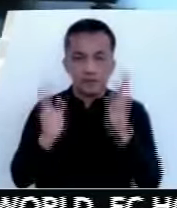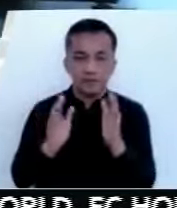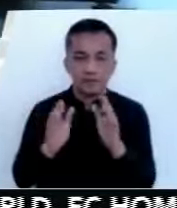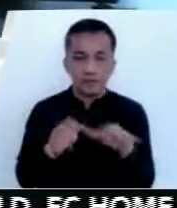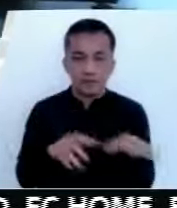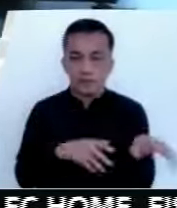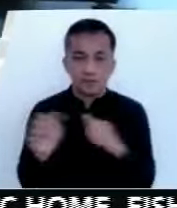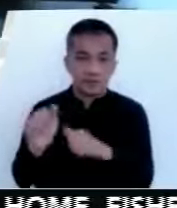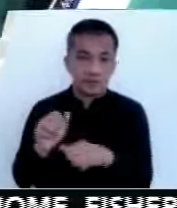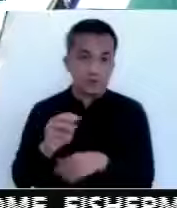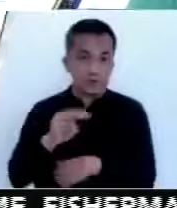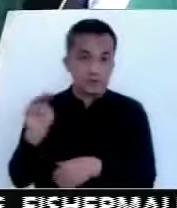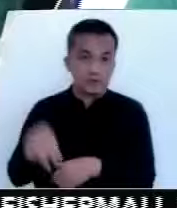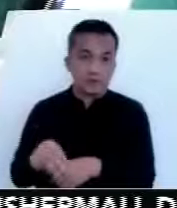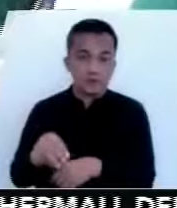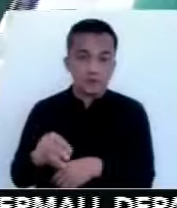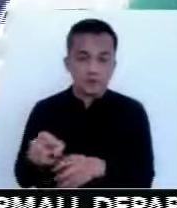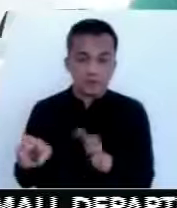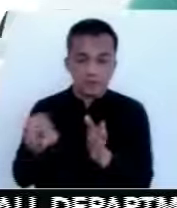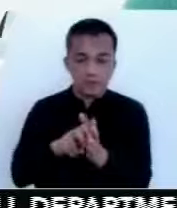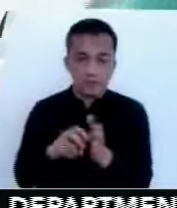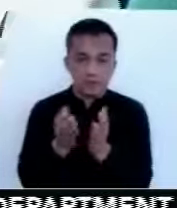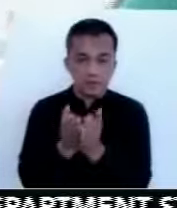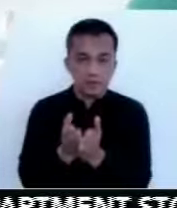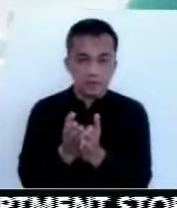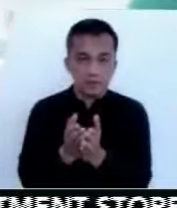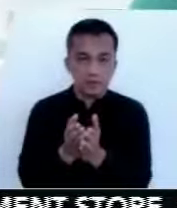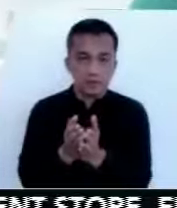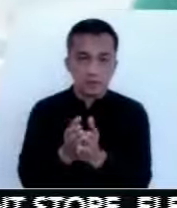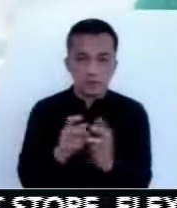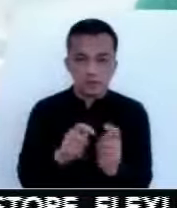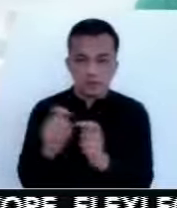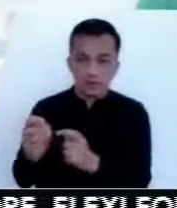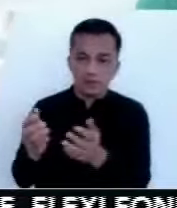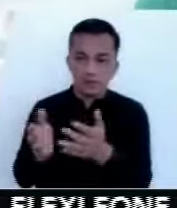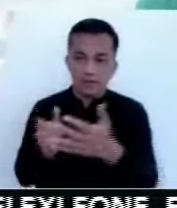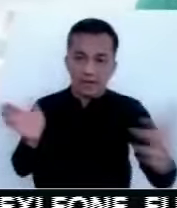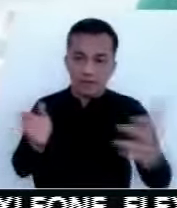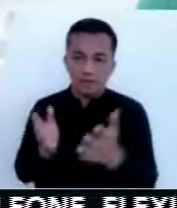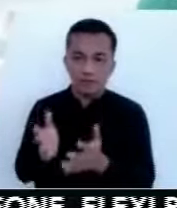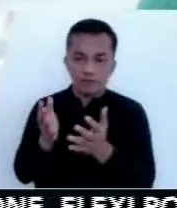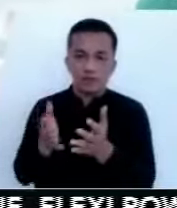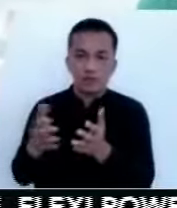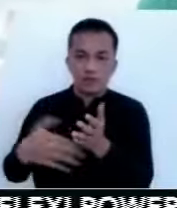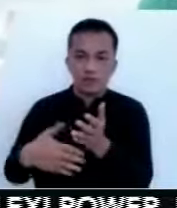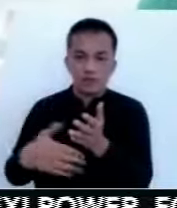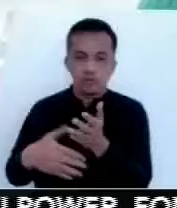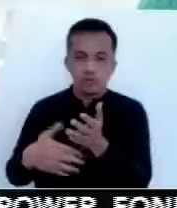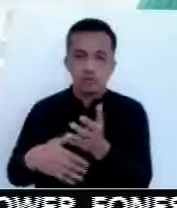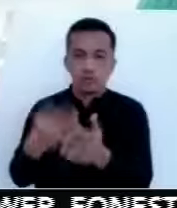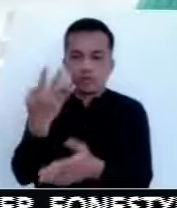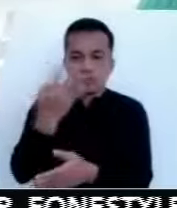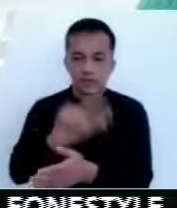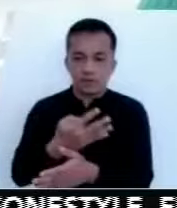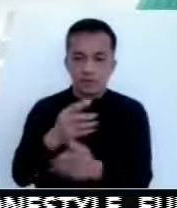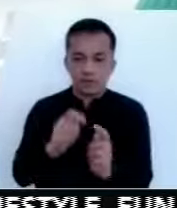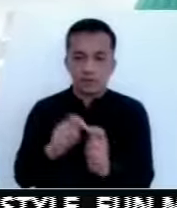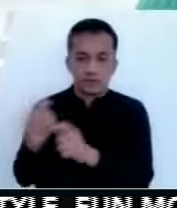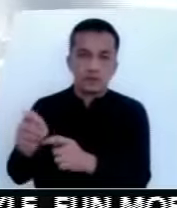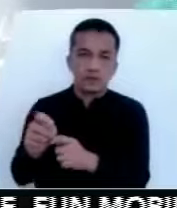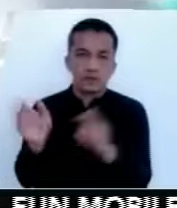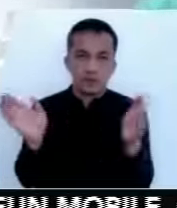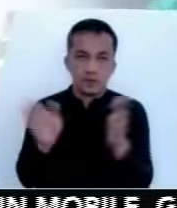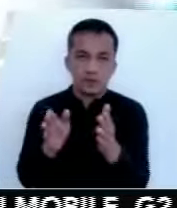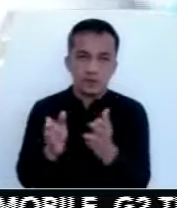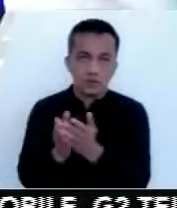Maynila sakay ng isang yate lumipat sa barko at naglayag ng may apat na araw tsaka lumipat sa mas maliit na bangka